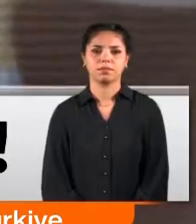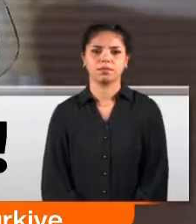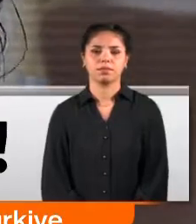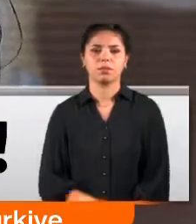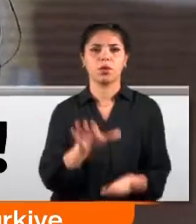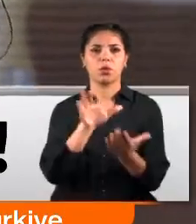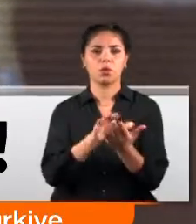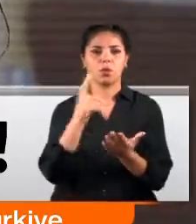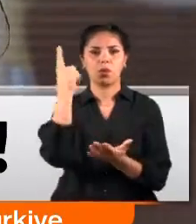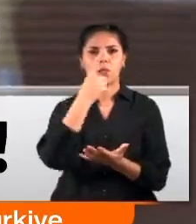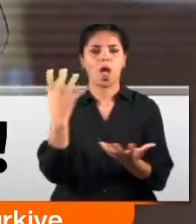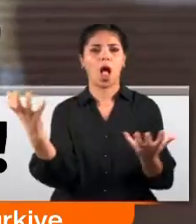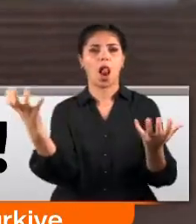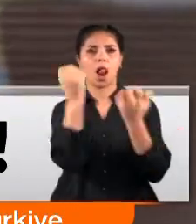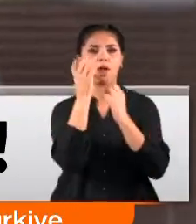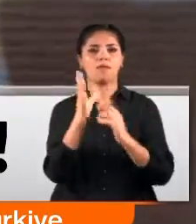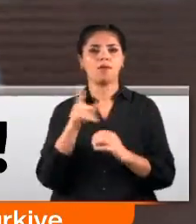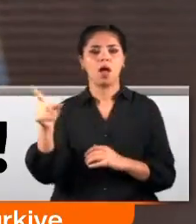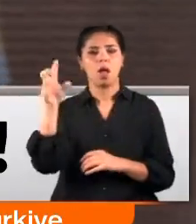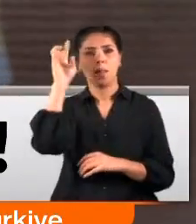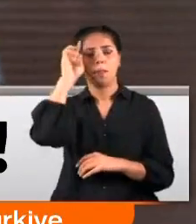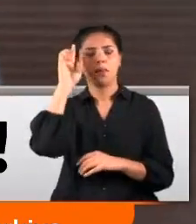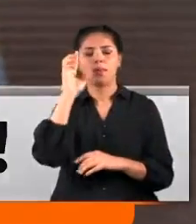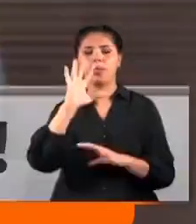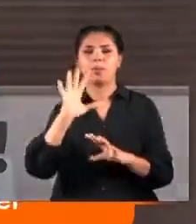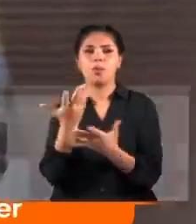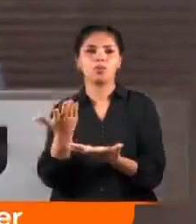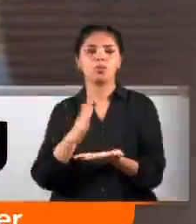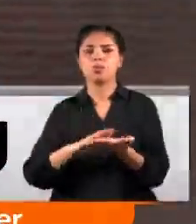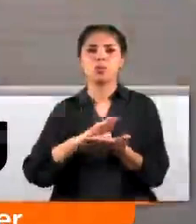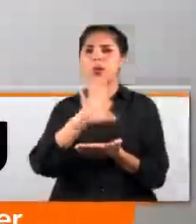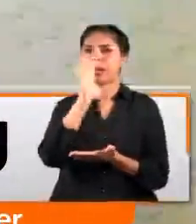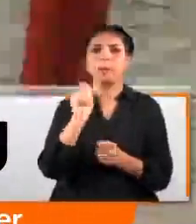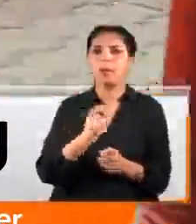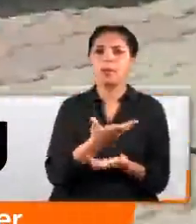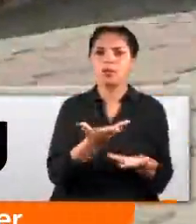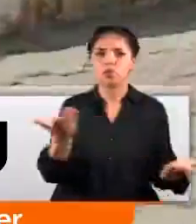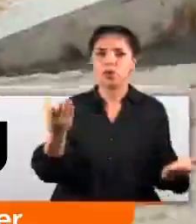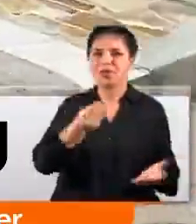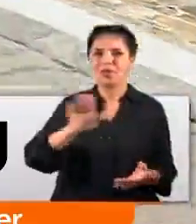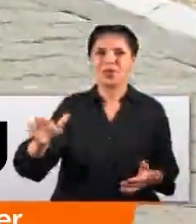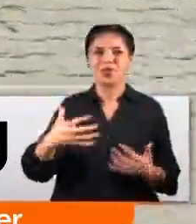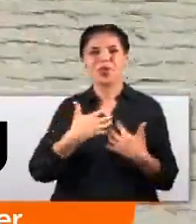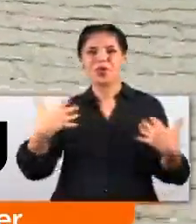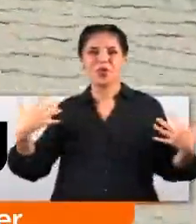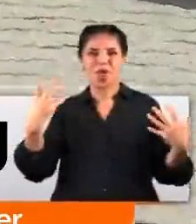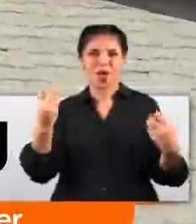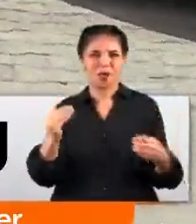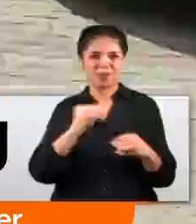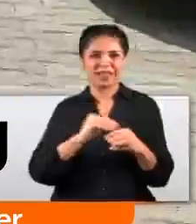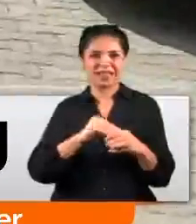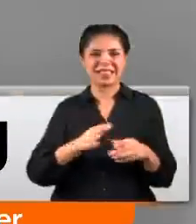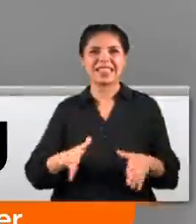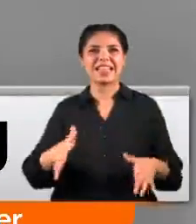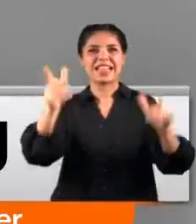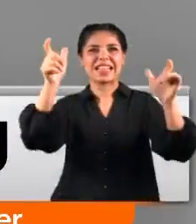Köpek yüzüne atlıyor yani. Bu tramvayı nasıl, kim telafi edebilir yani? Çocukları güvenle oynayabilsin diye